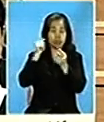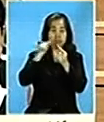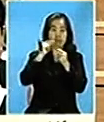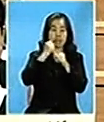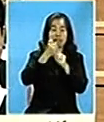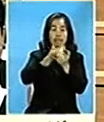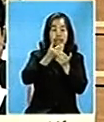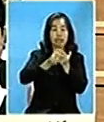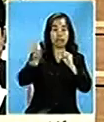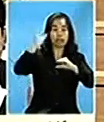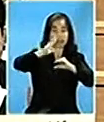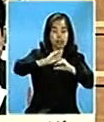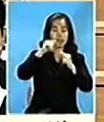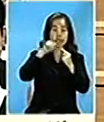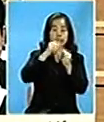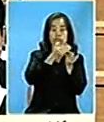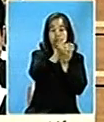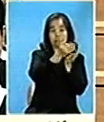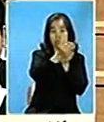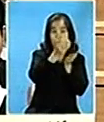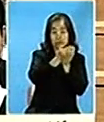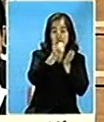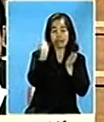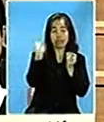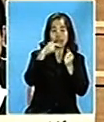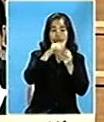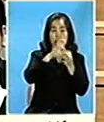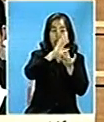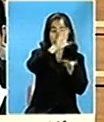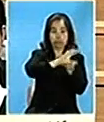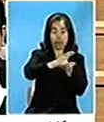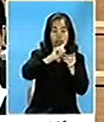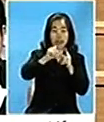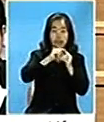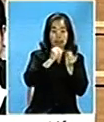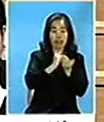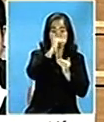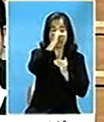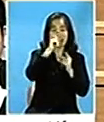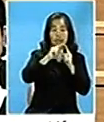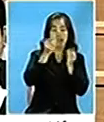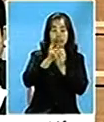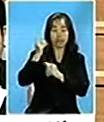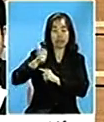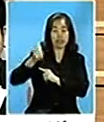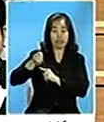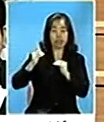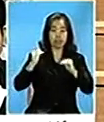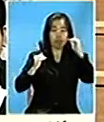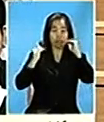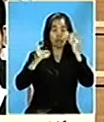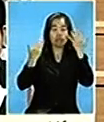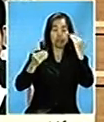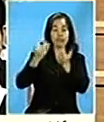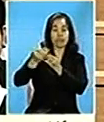เพิ่มรายจ่ายในการลงทุนในอัตราที่สูงกว่ารายจ่ายประจำหรือว่าลดรายจ่